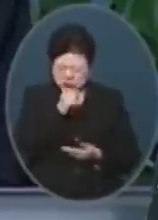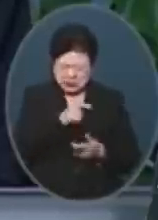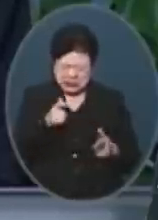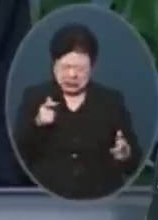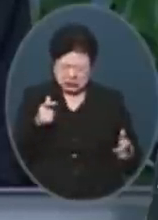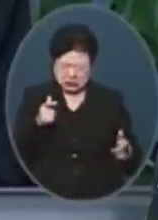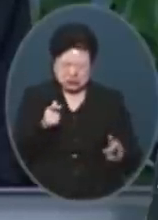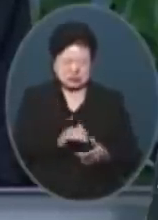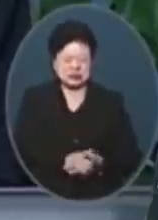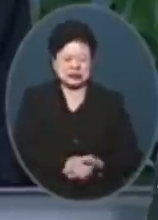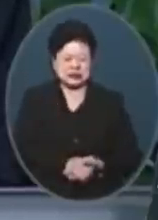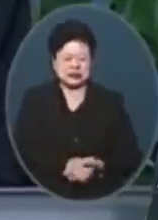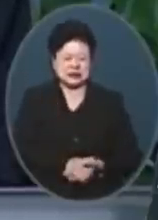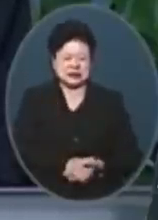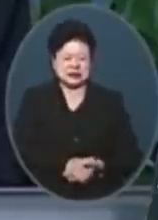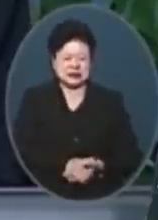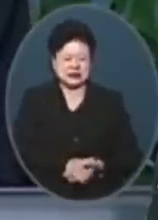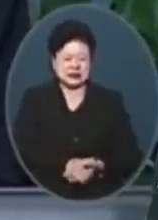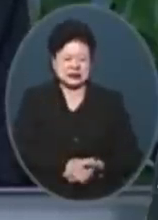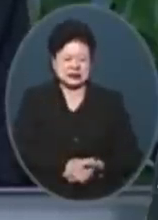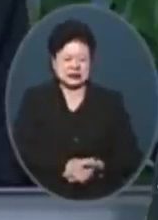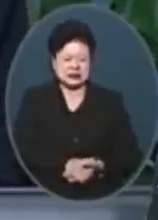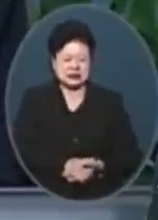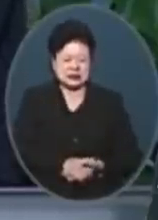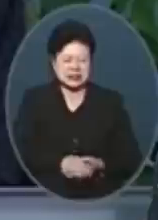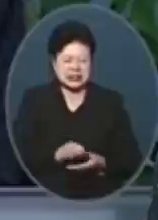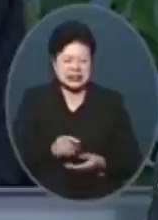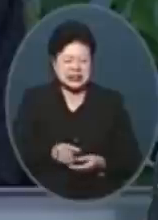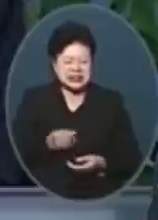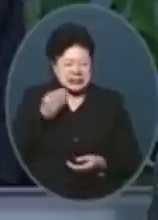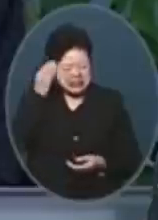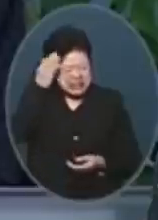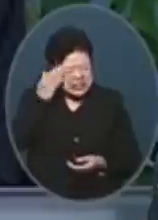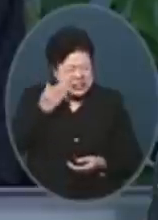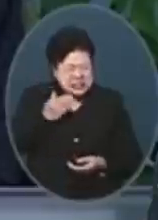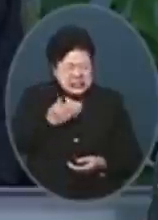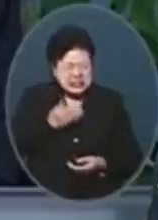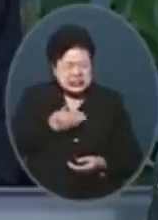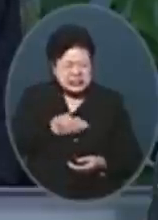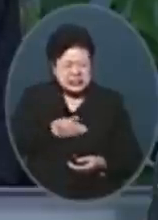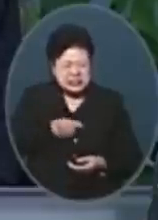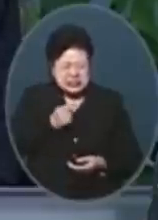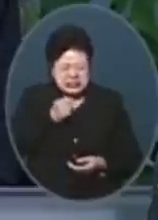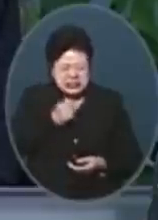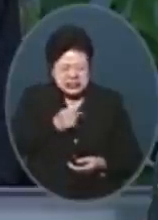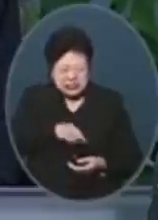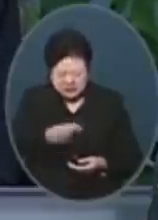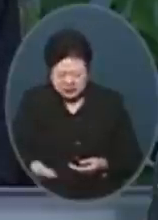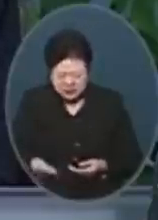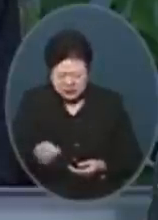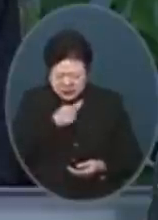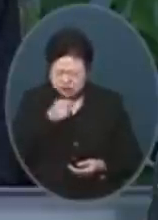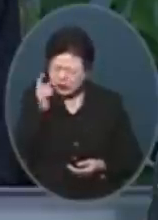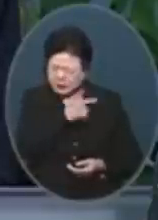계약이 잉크가 쏟아지는 거 보니까 재수가 없다고